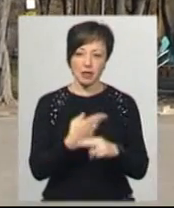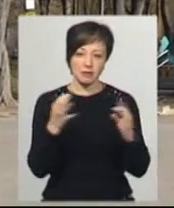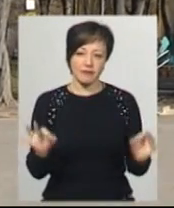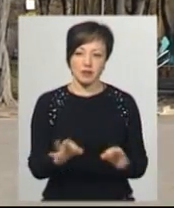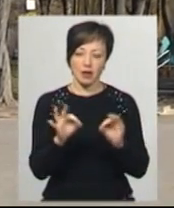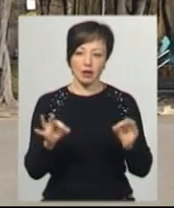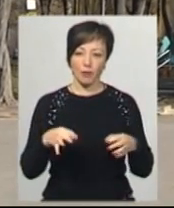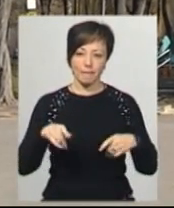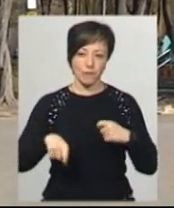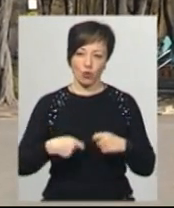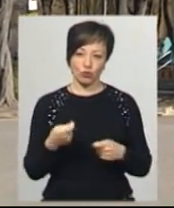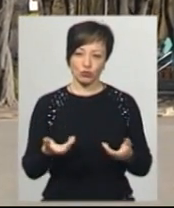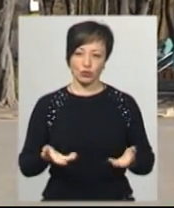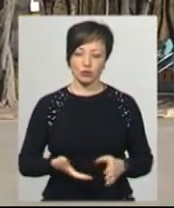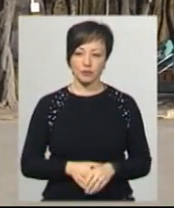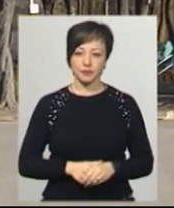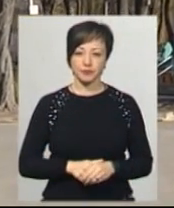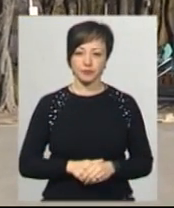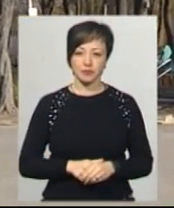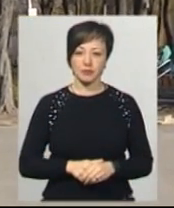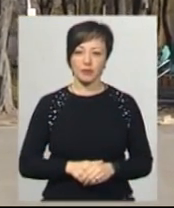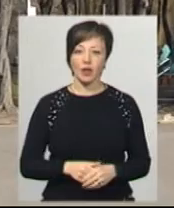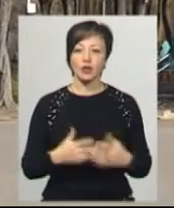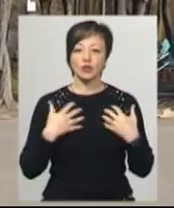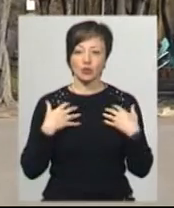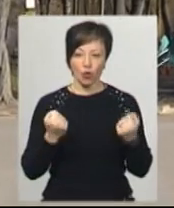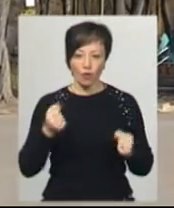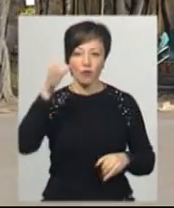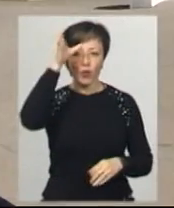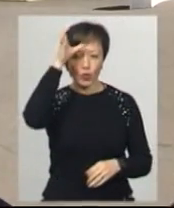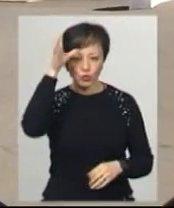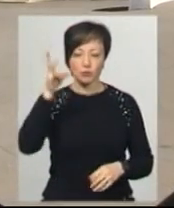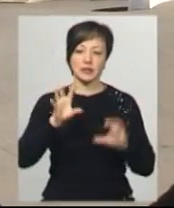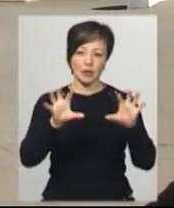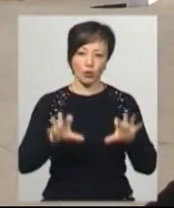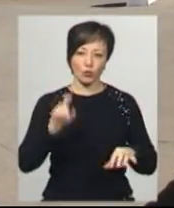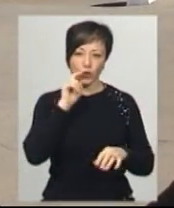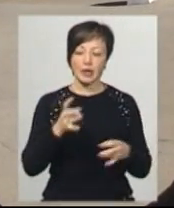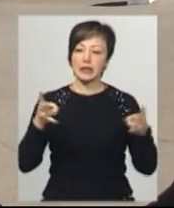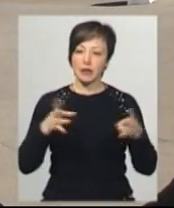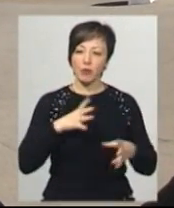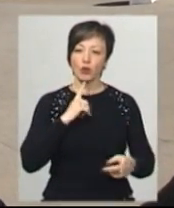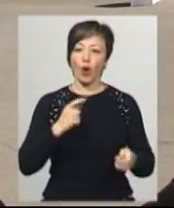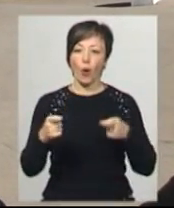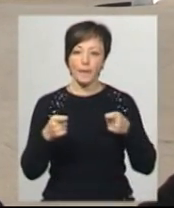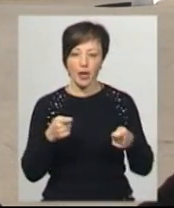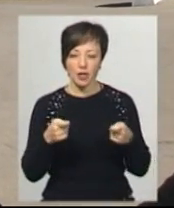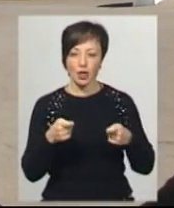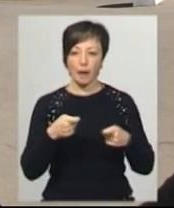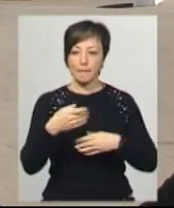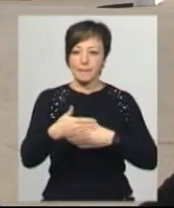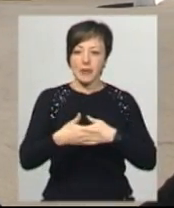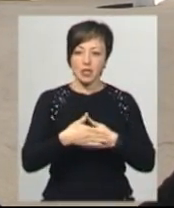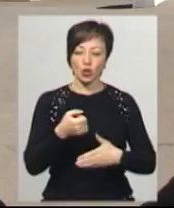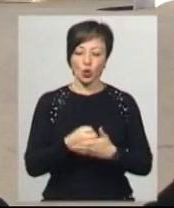Без порушень, здоровим глуздом і законом України. Звісно, що треба бути обережним, ближче до